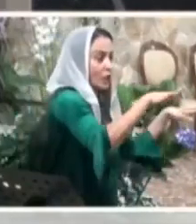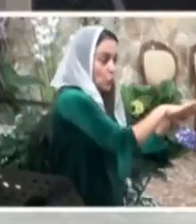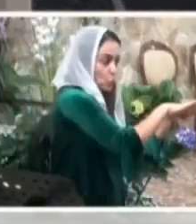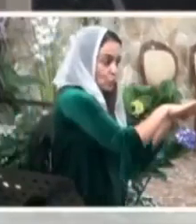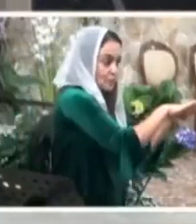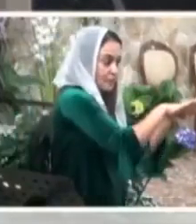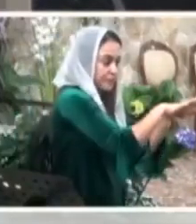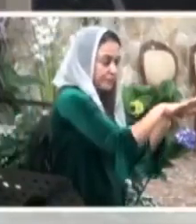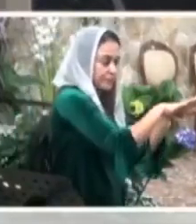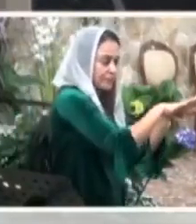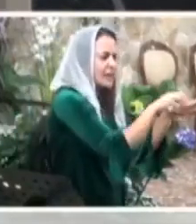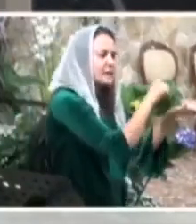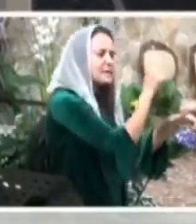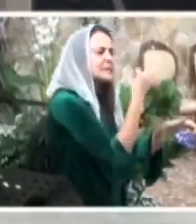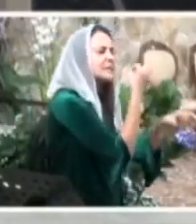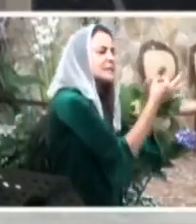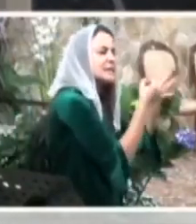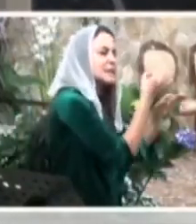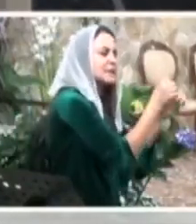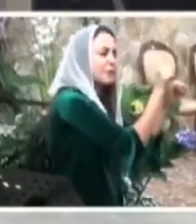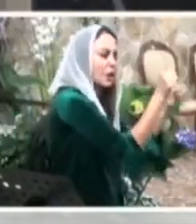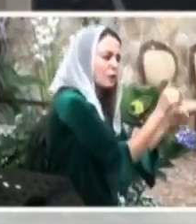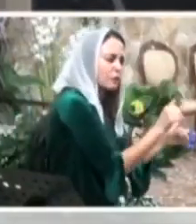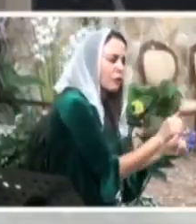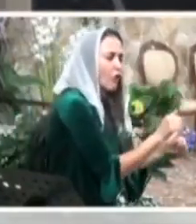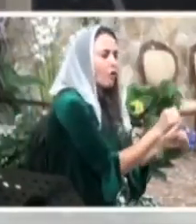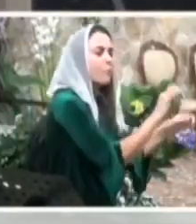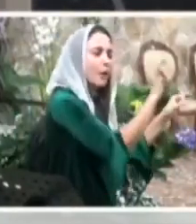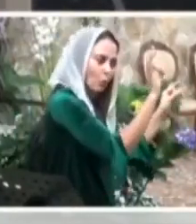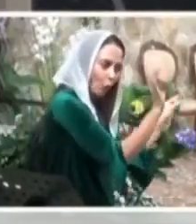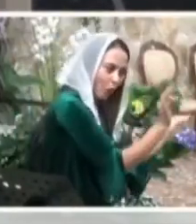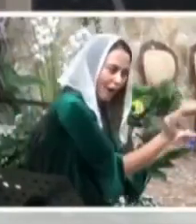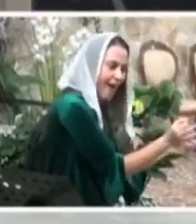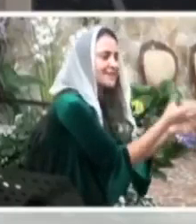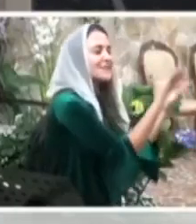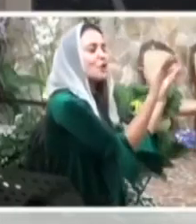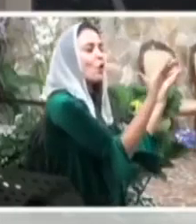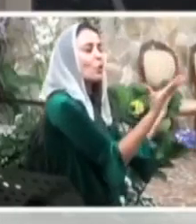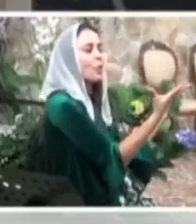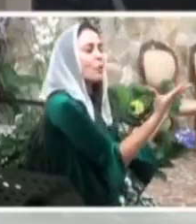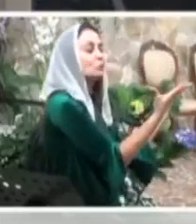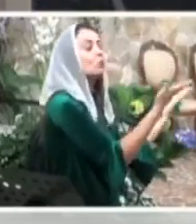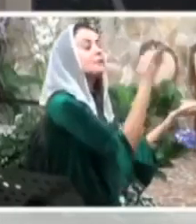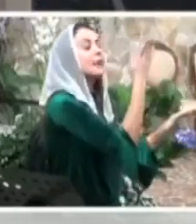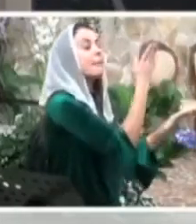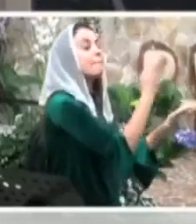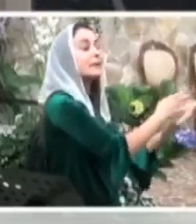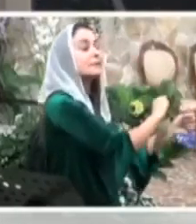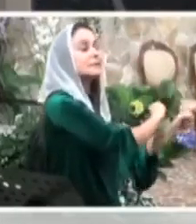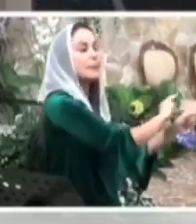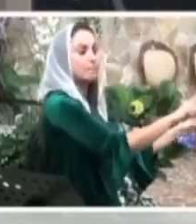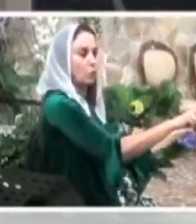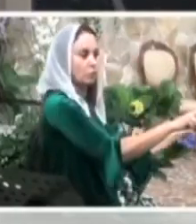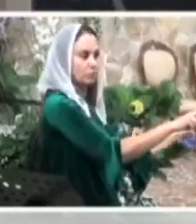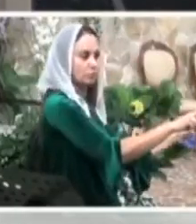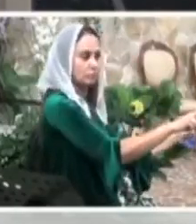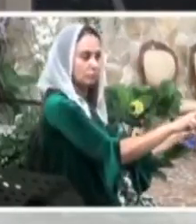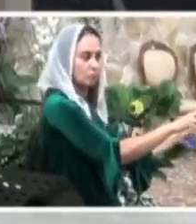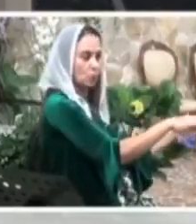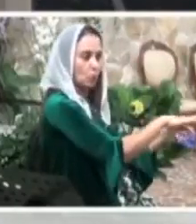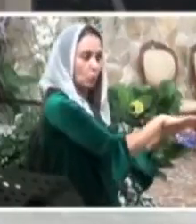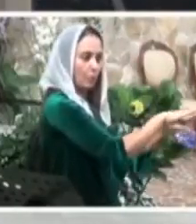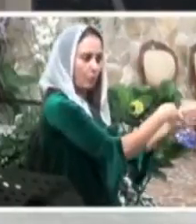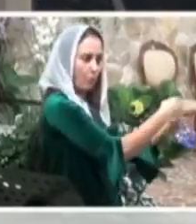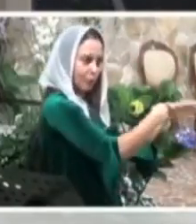è indice di un periodo di opportunità terminato. Noè